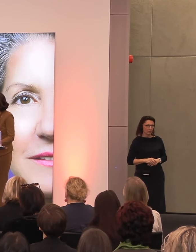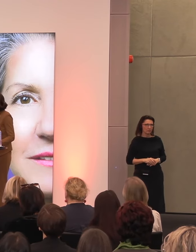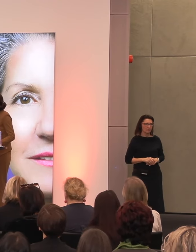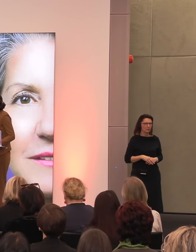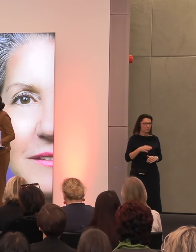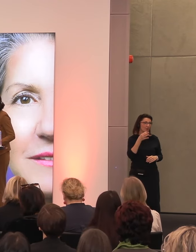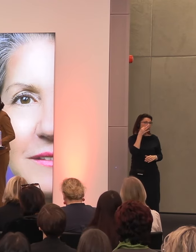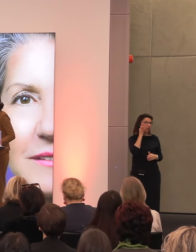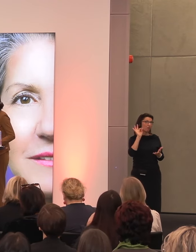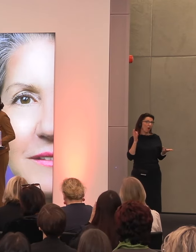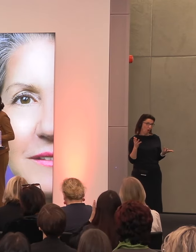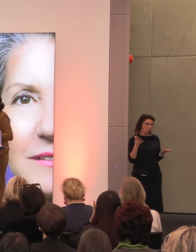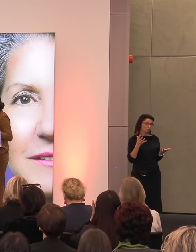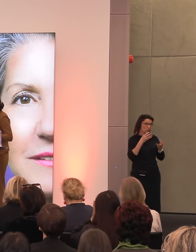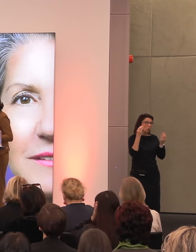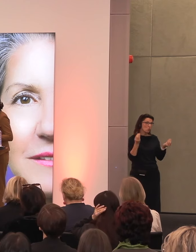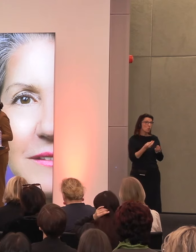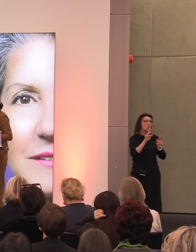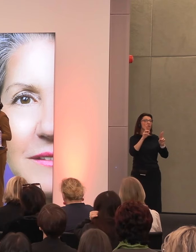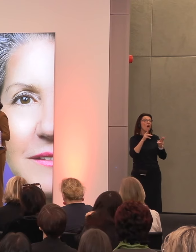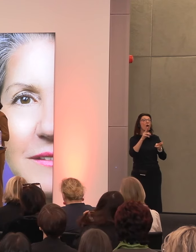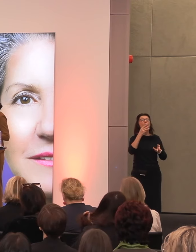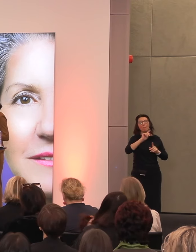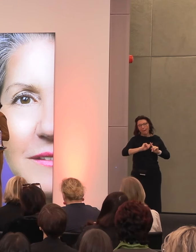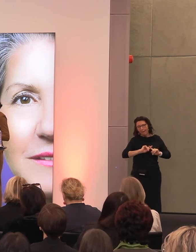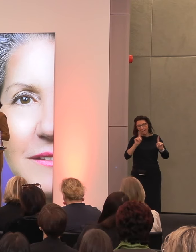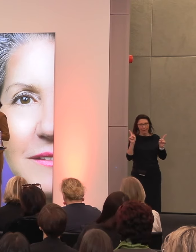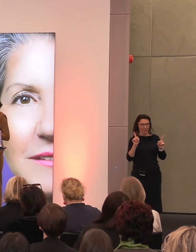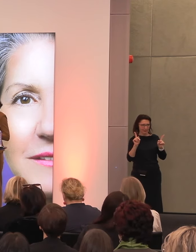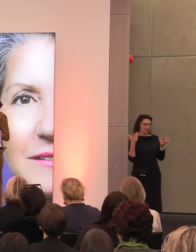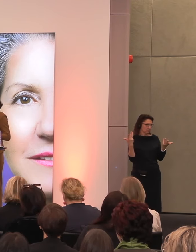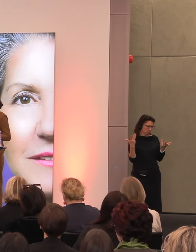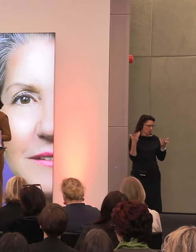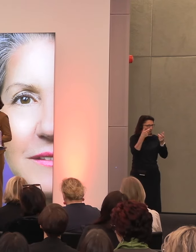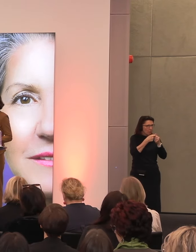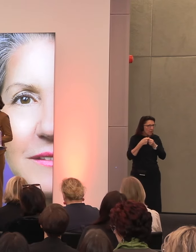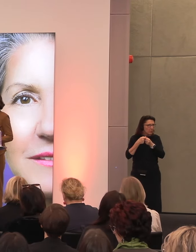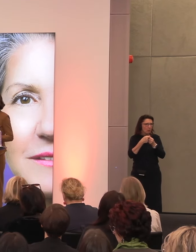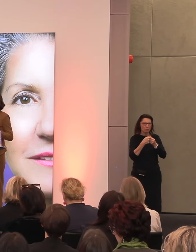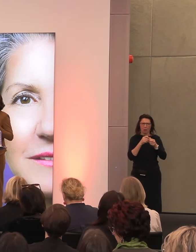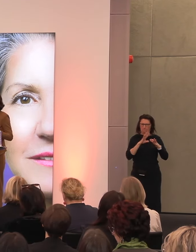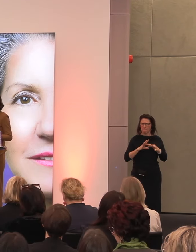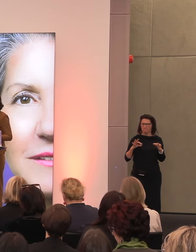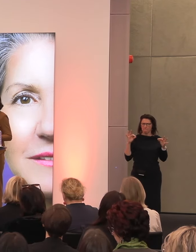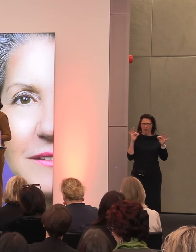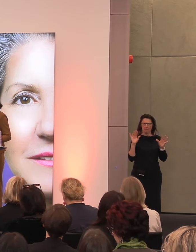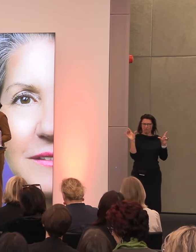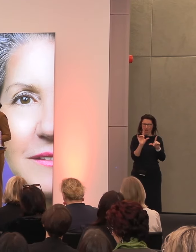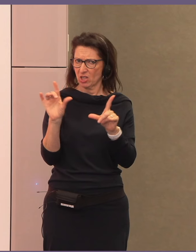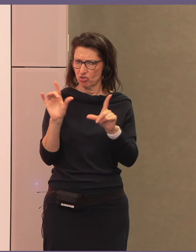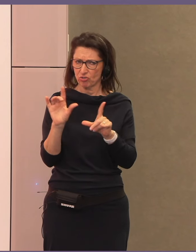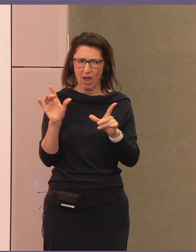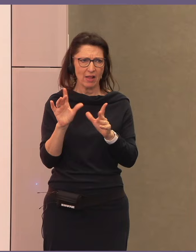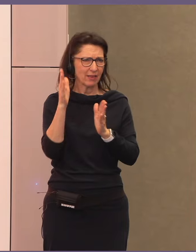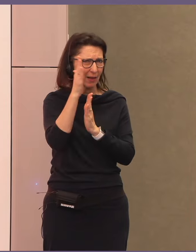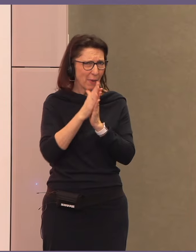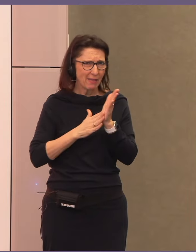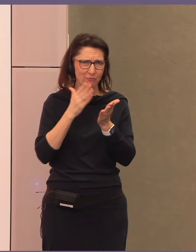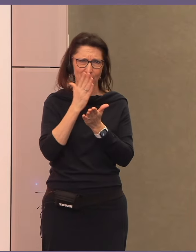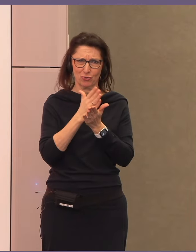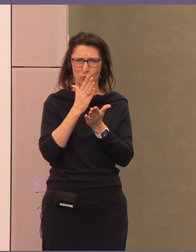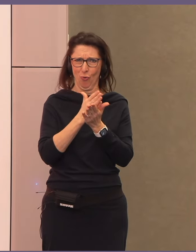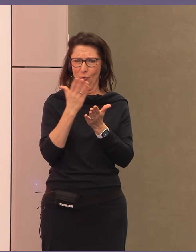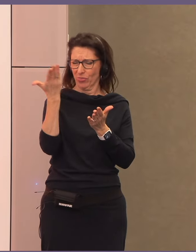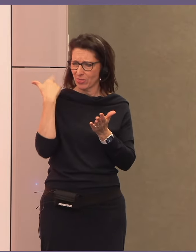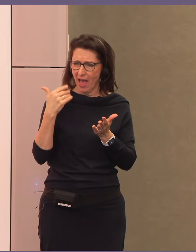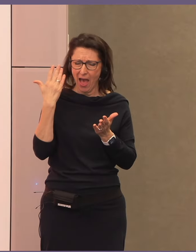Frauen machen den Unterschied. Die Allianzen, die unabhängig davon, dass das Barbara-Pramer-Symposium von Beginn weg eine sozusagen